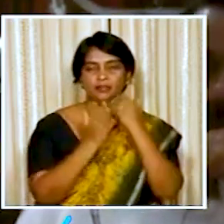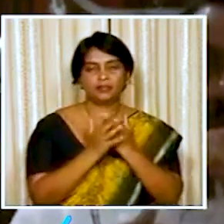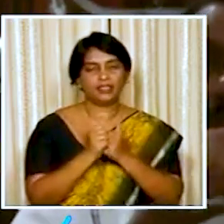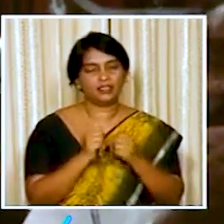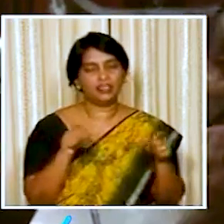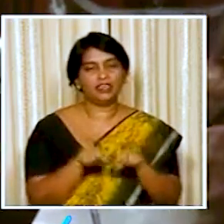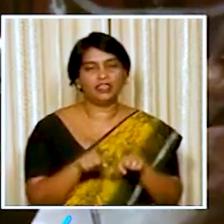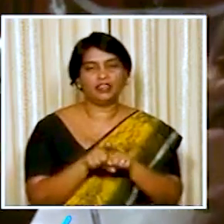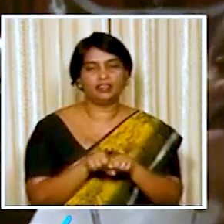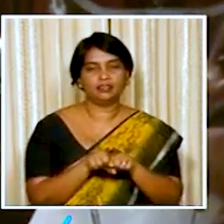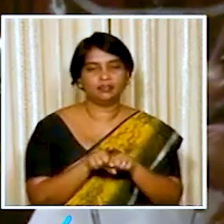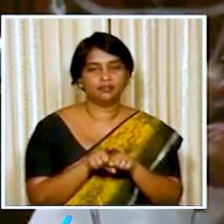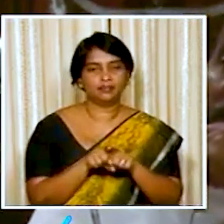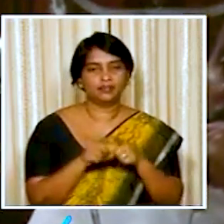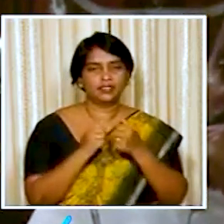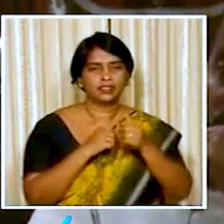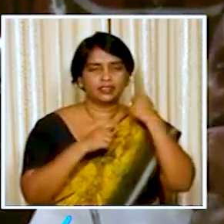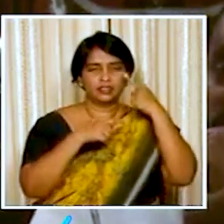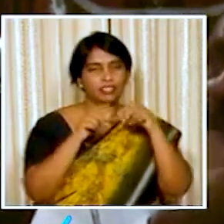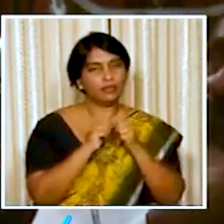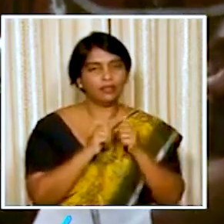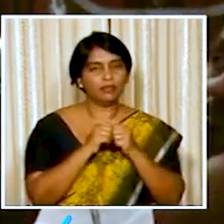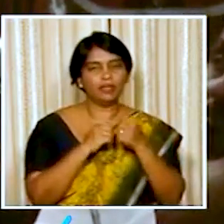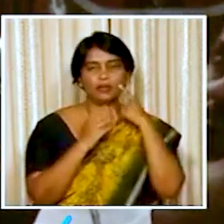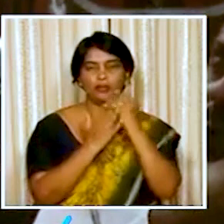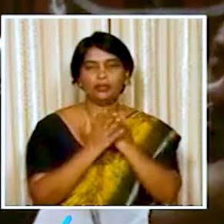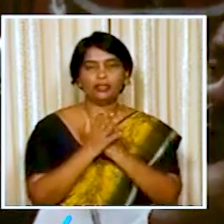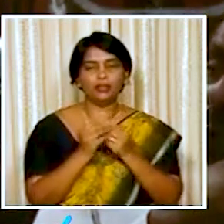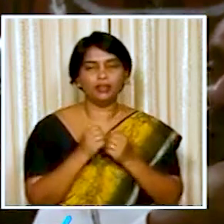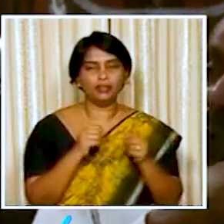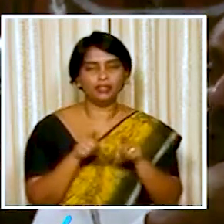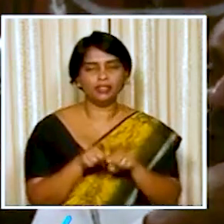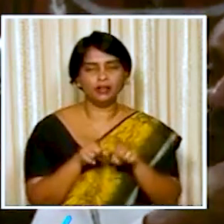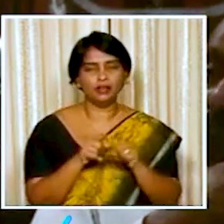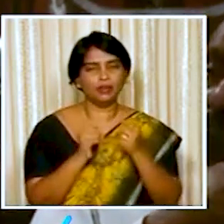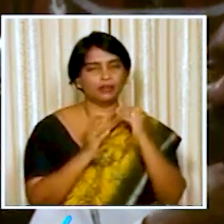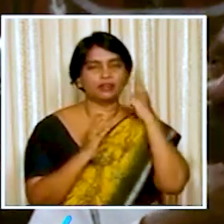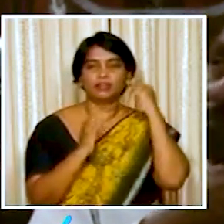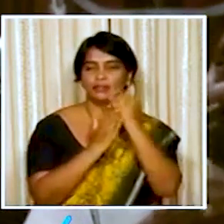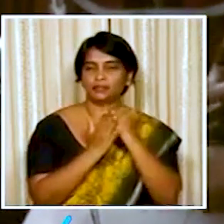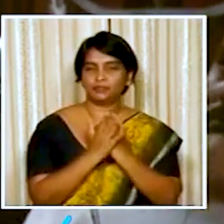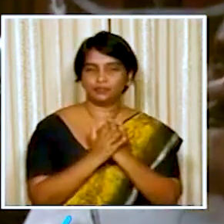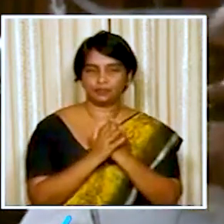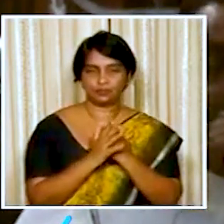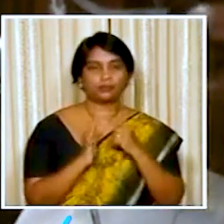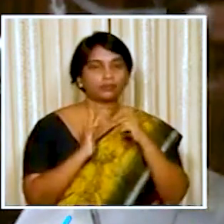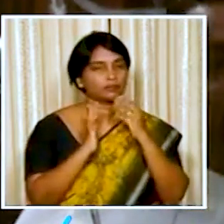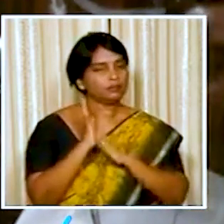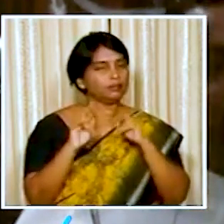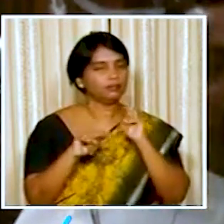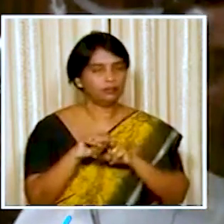රාජ්‍ය මේ ඊළඟට කරේ IMF එක. දැන් හැමෝම කතා කරන්නේ මේ IMF විසඳුම. මොකද්ද මේ IMF ඇත කරපු